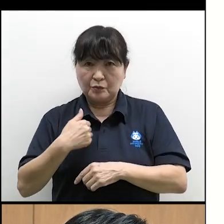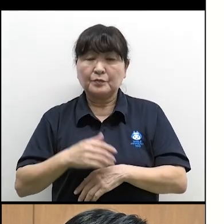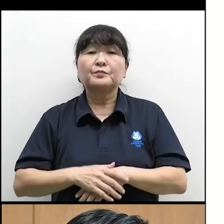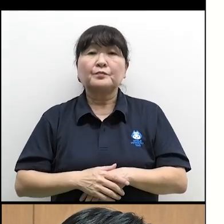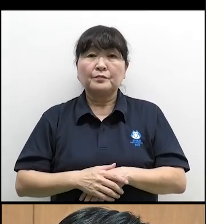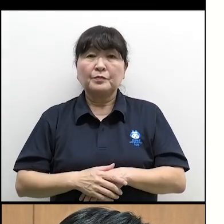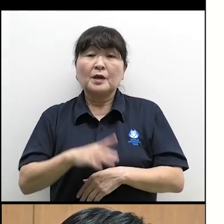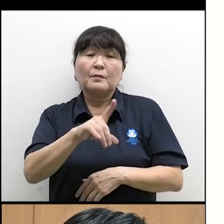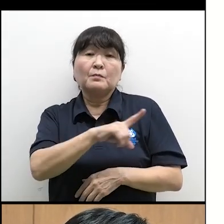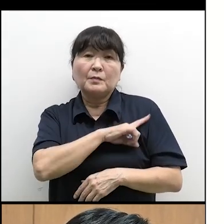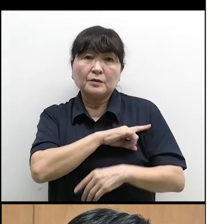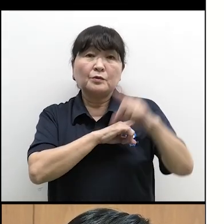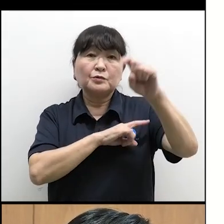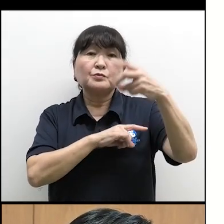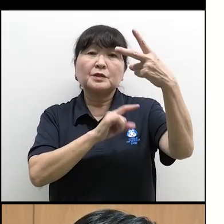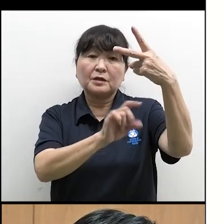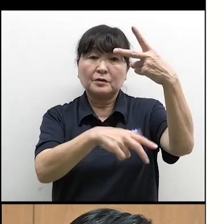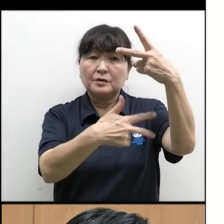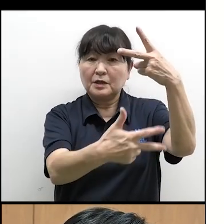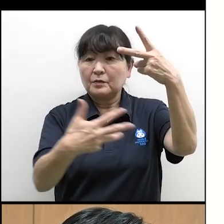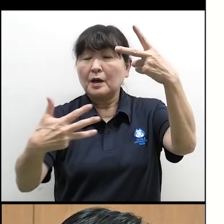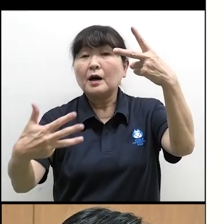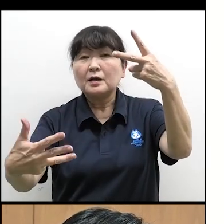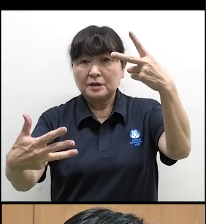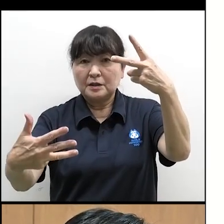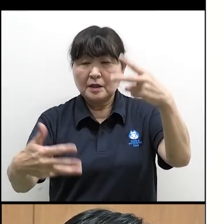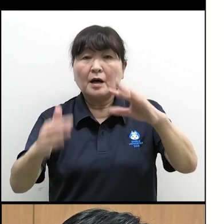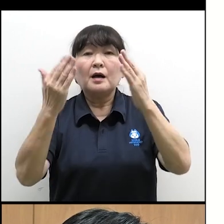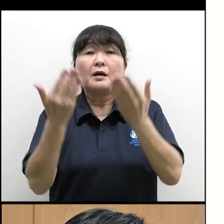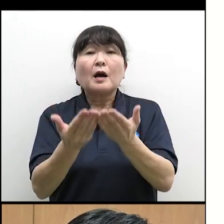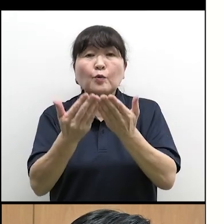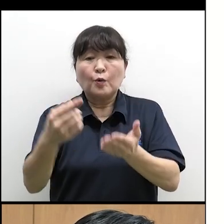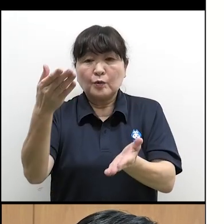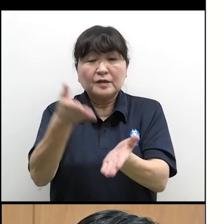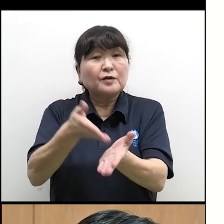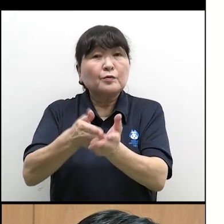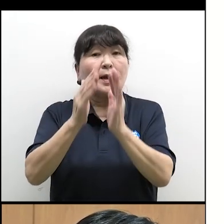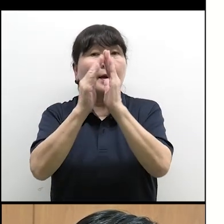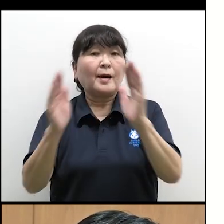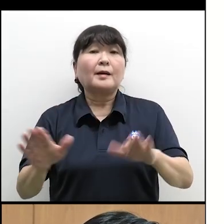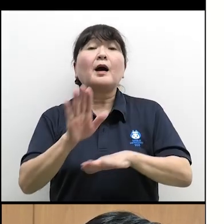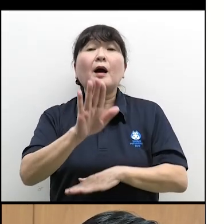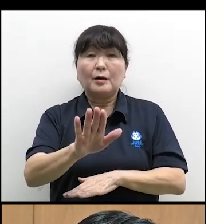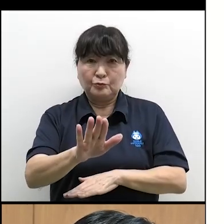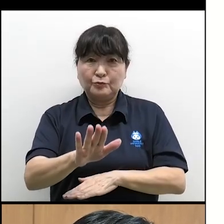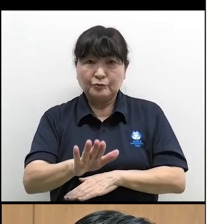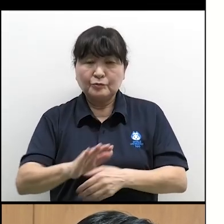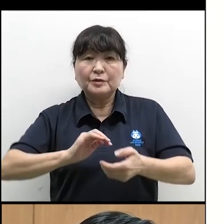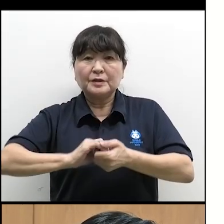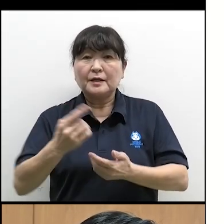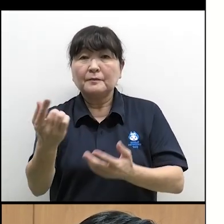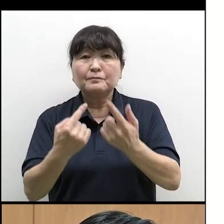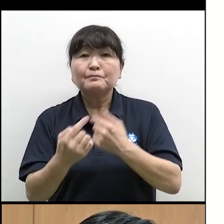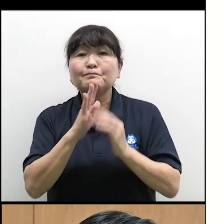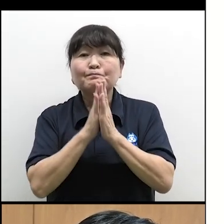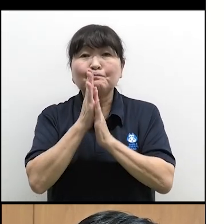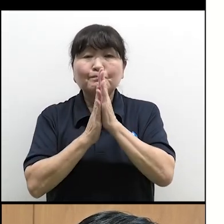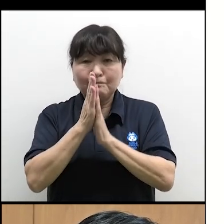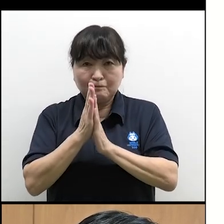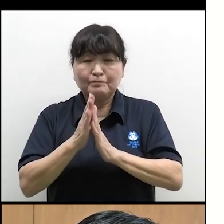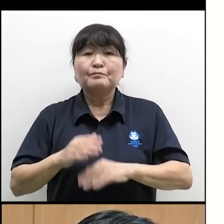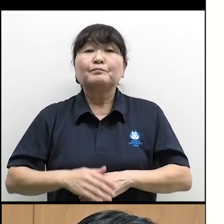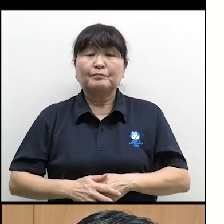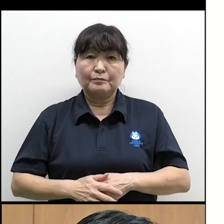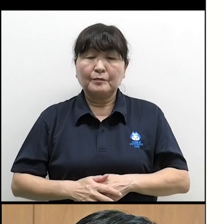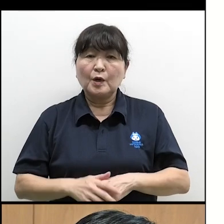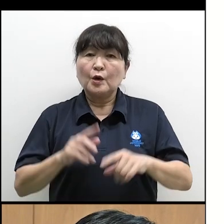と8日の学校説明会にぜひ関心のある方はおいでいただきたいと思います。本年度小学校